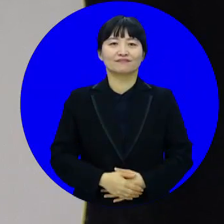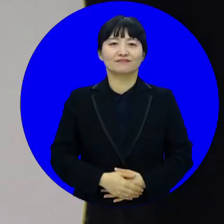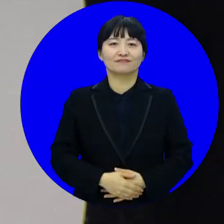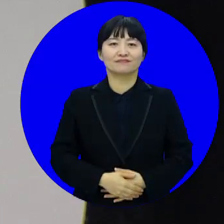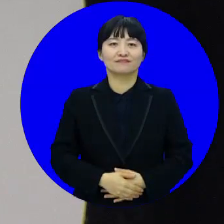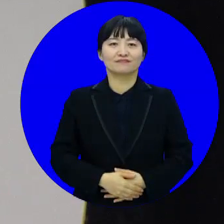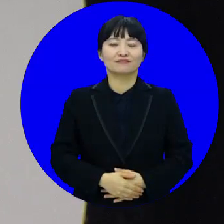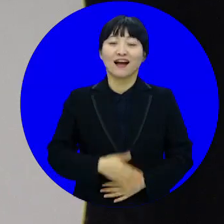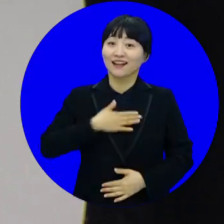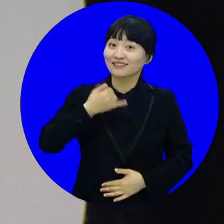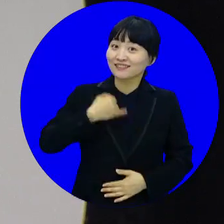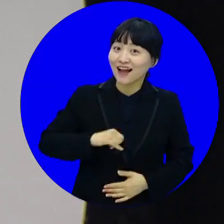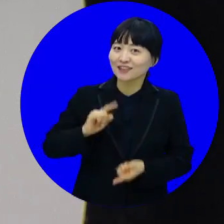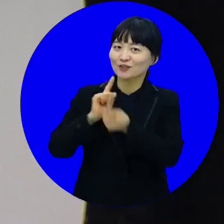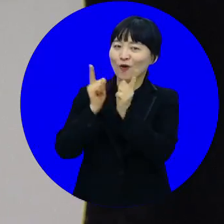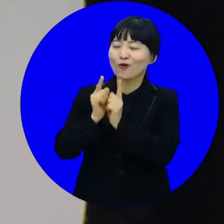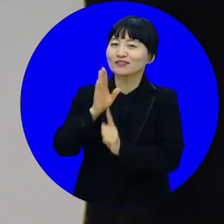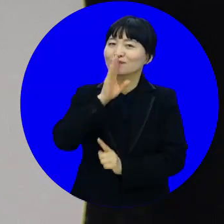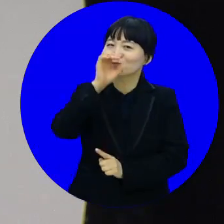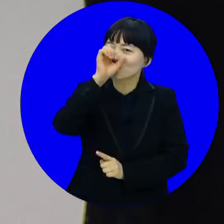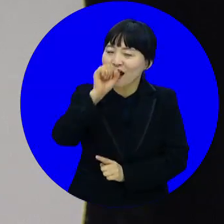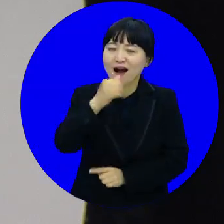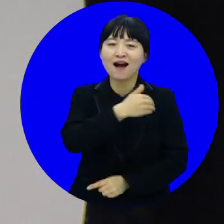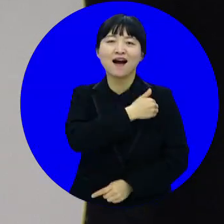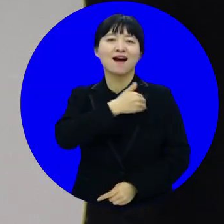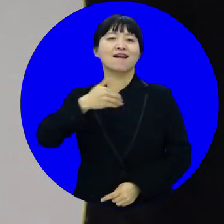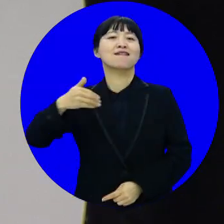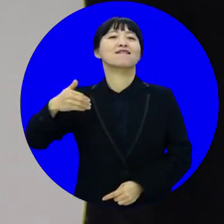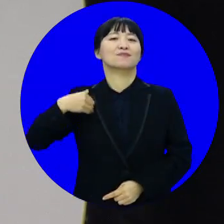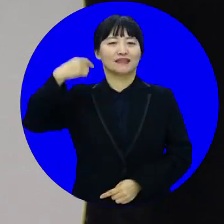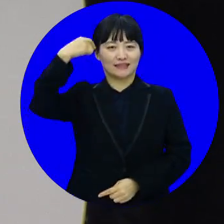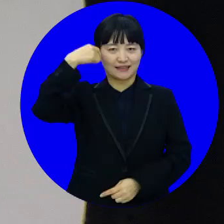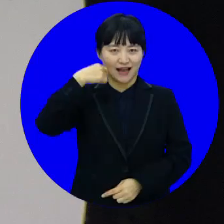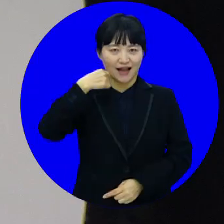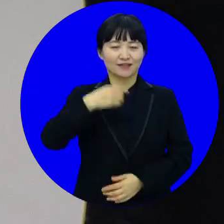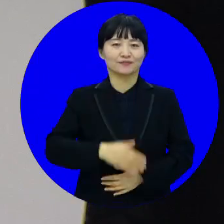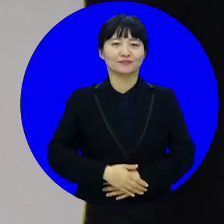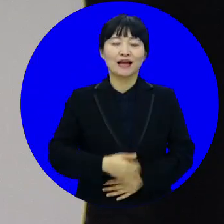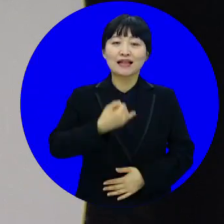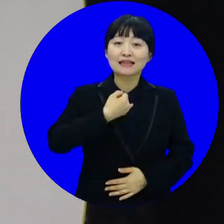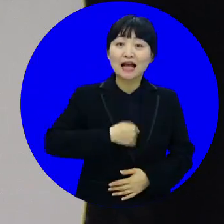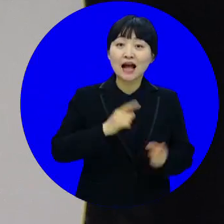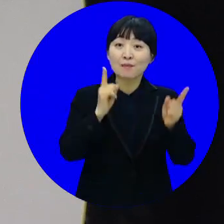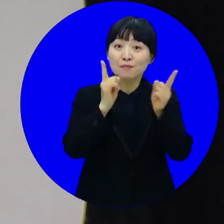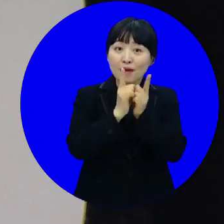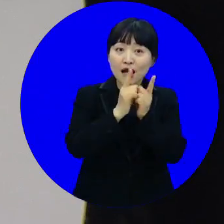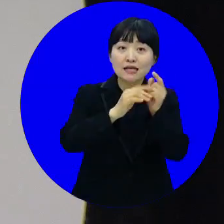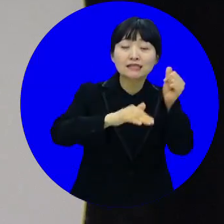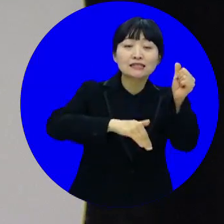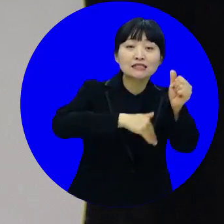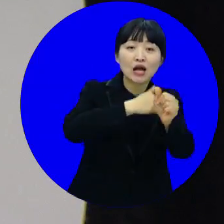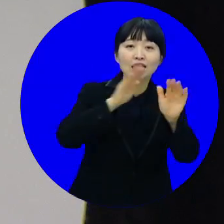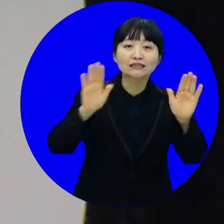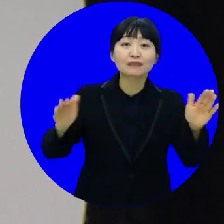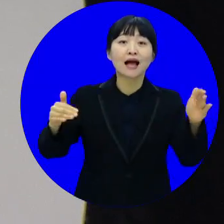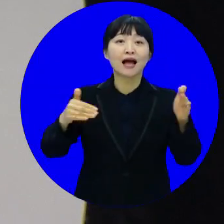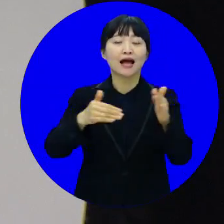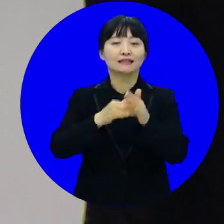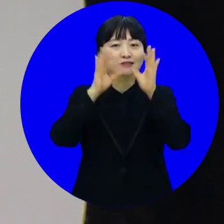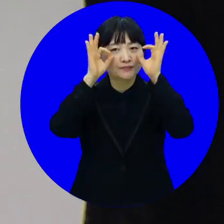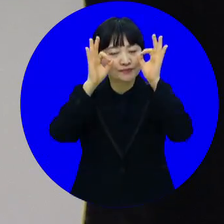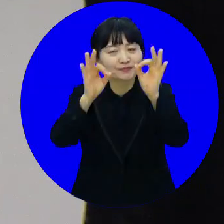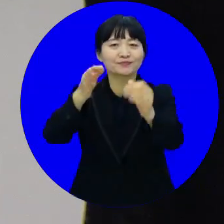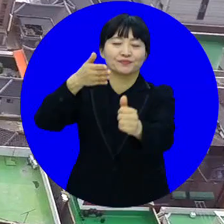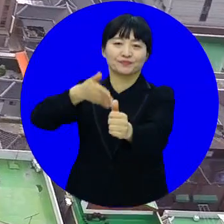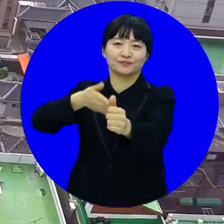그리고 난 예린이와 사이가 참 좋아라는 그 자신감도 느껴지고요. 그 예린이와의 그 면접 교섭 상황을 지금부터